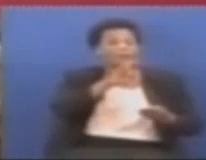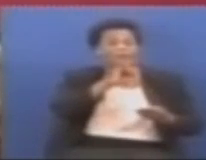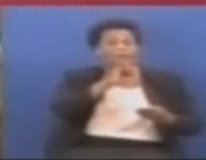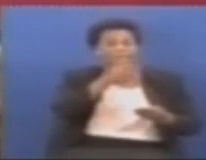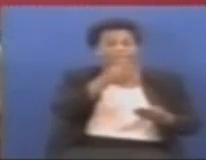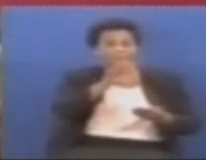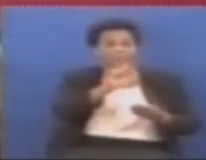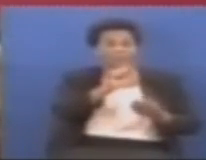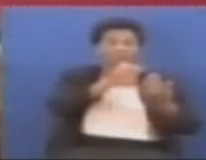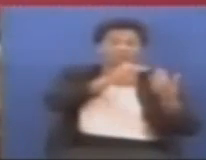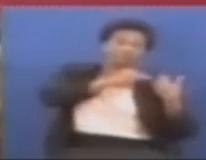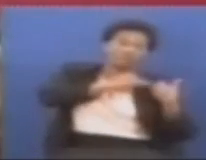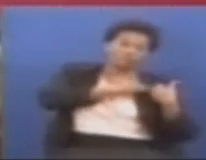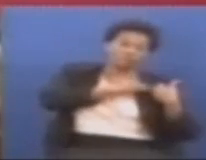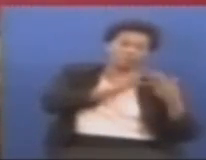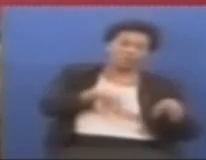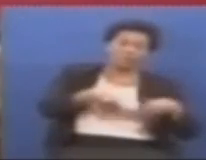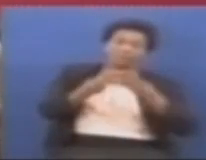Mheshimiwa spika,